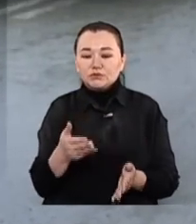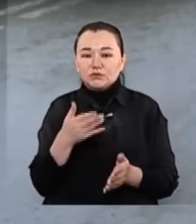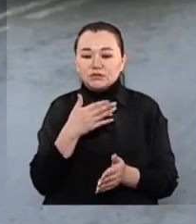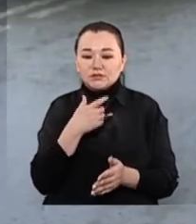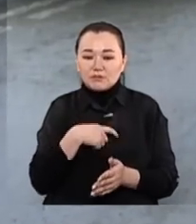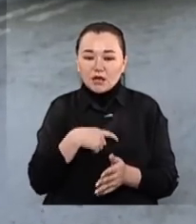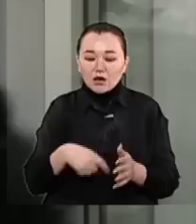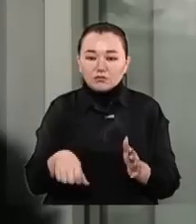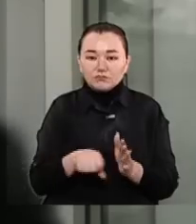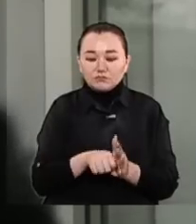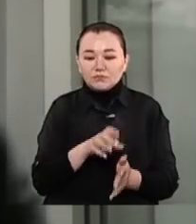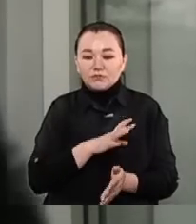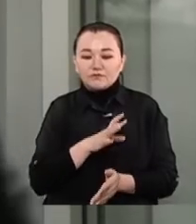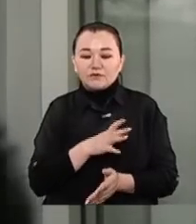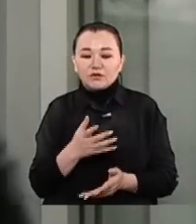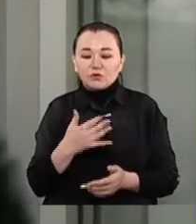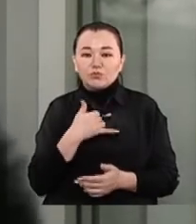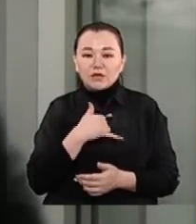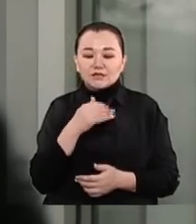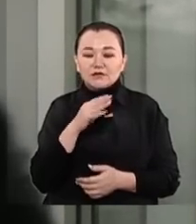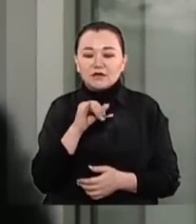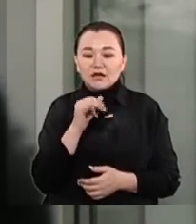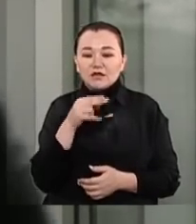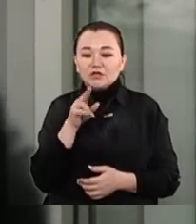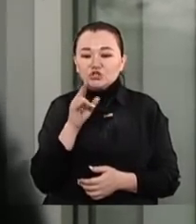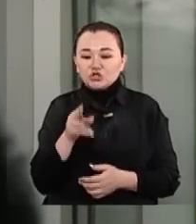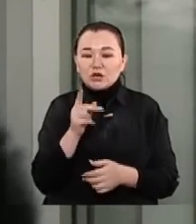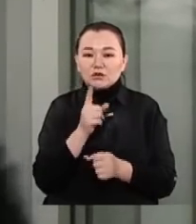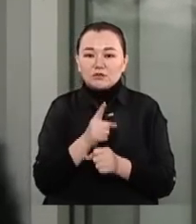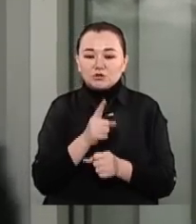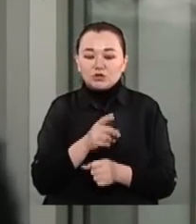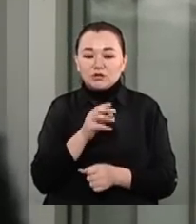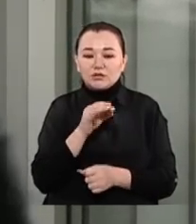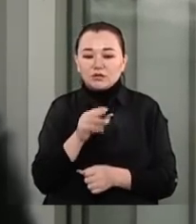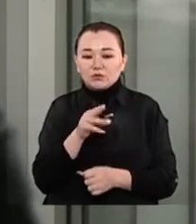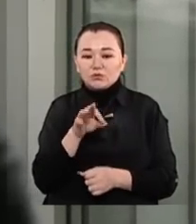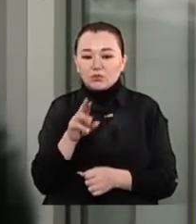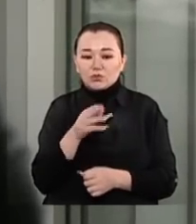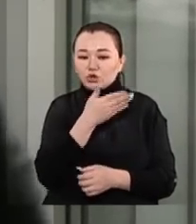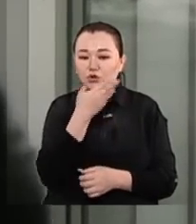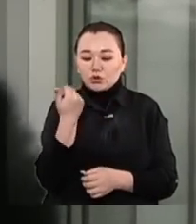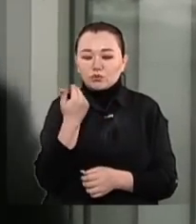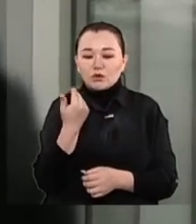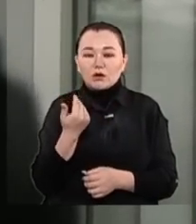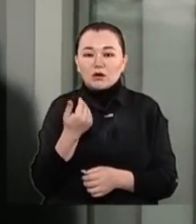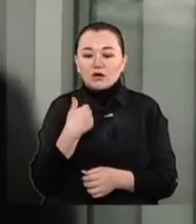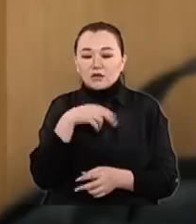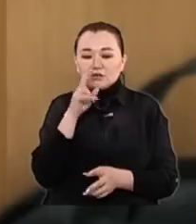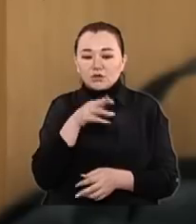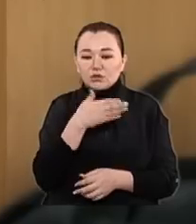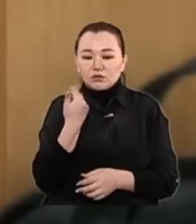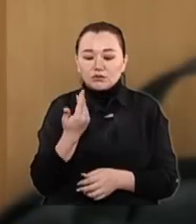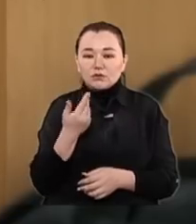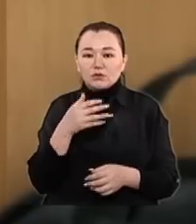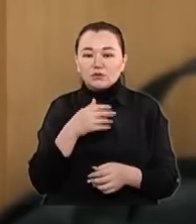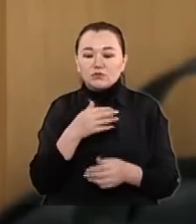Өзіне қол жұмсайды, короче. У нас в Таджикистане запрещено TikTok. Нету. Не знаю, нету.